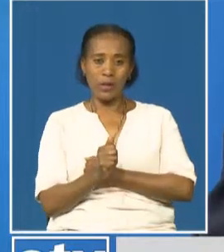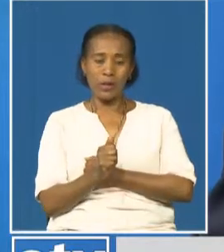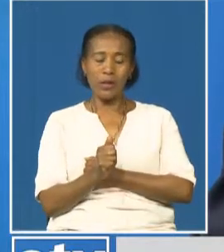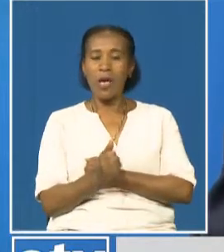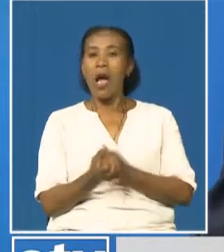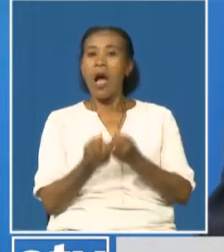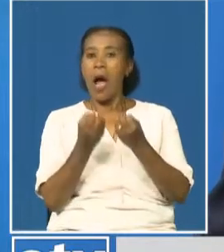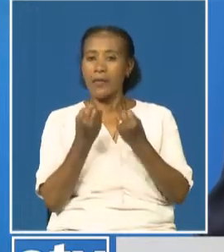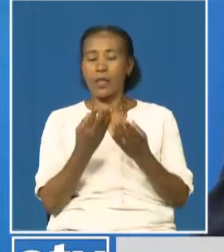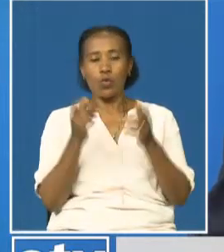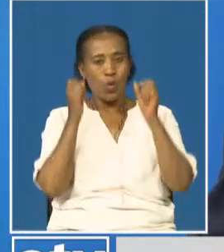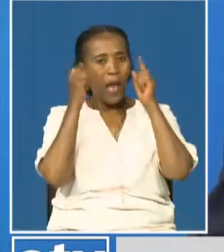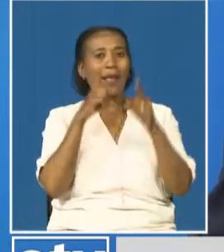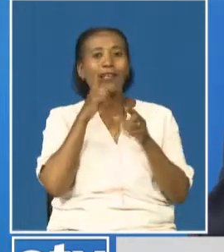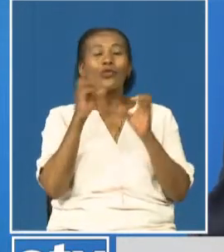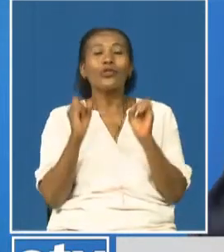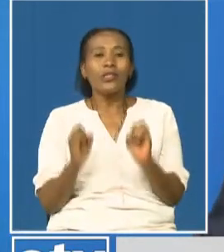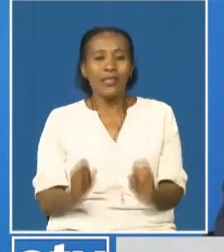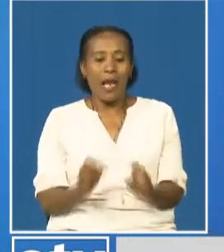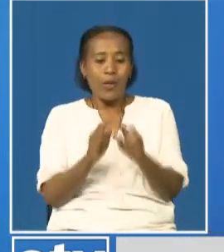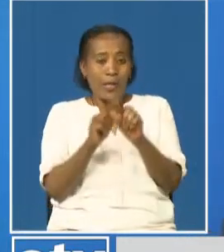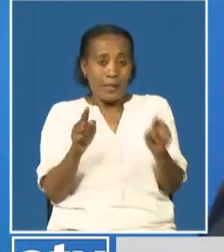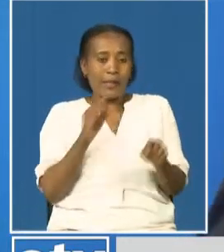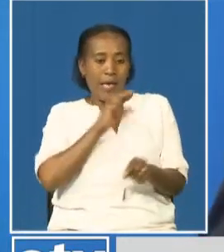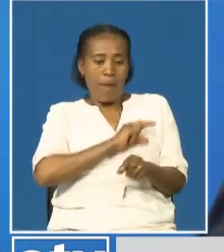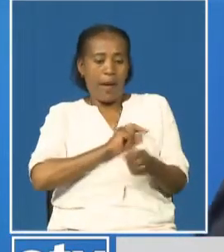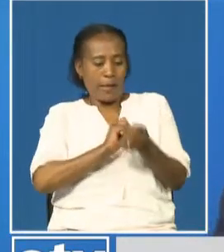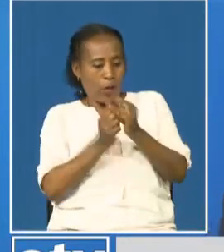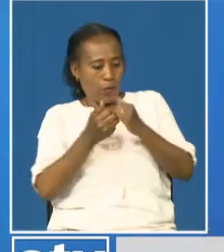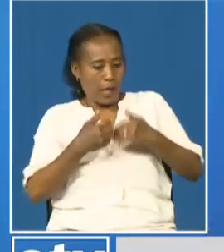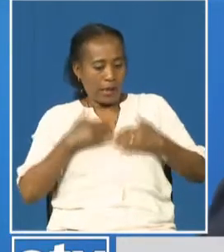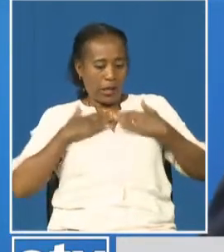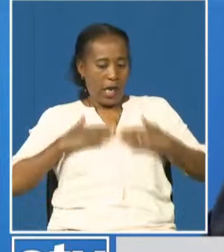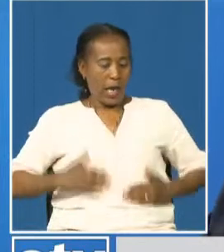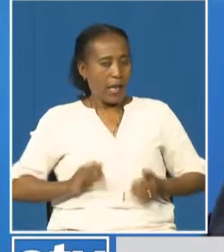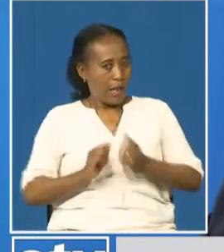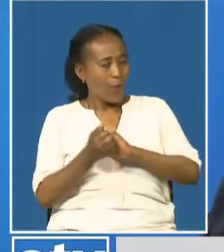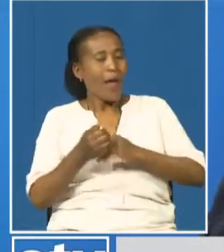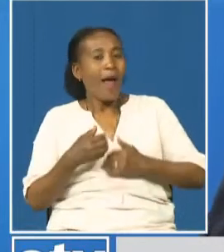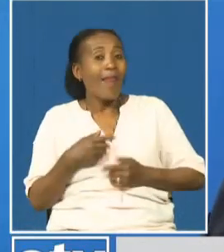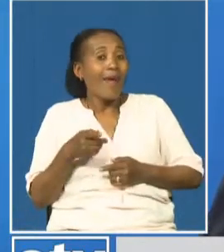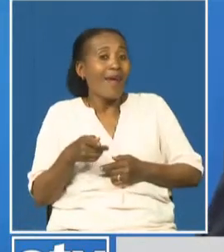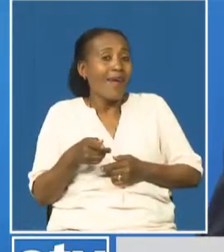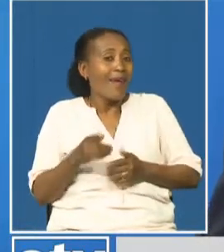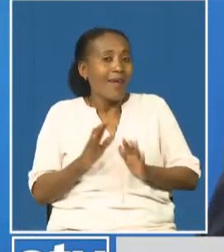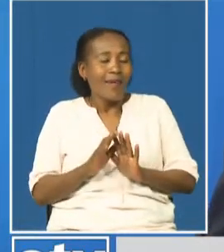ብዙዎቹ ላይገነዘቡት ይችላሉ። ነገር ግን የባህሪ ለውጥ አላቸው፣ አካላዊ ለውጥ አላቸው።